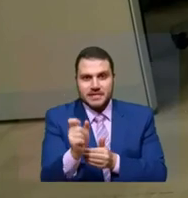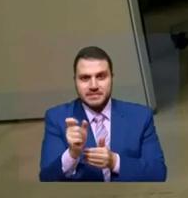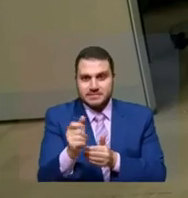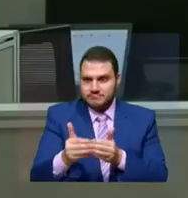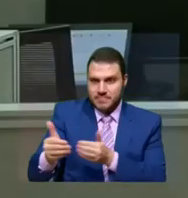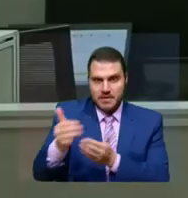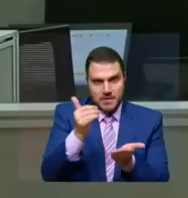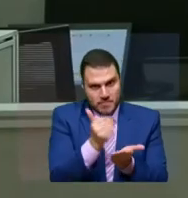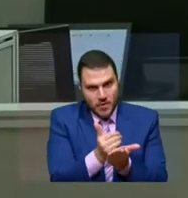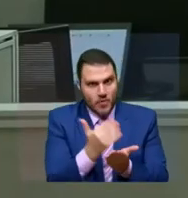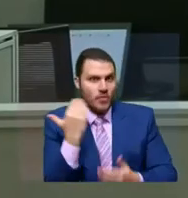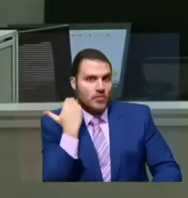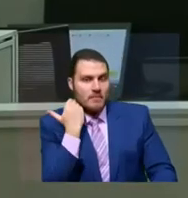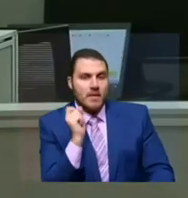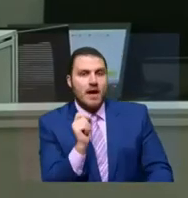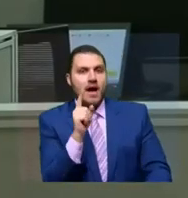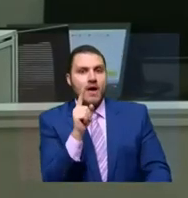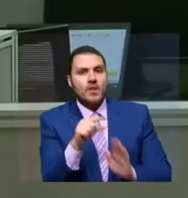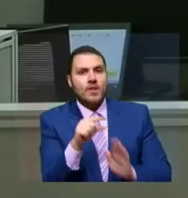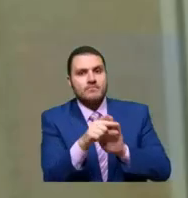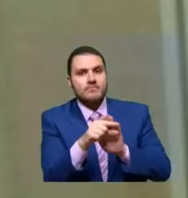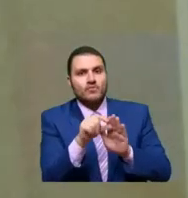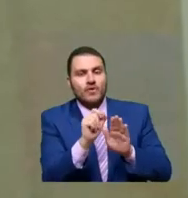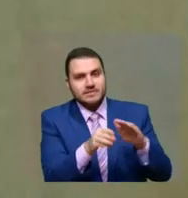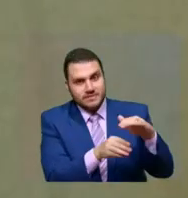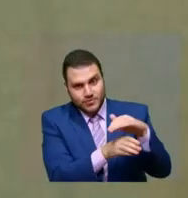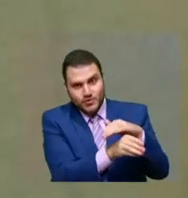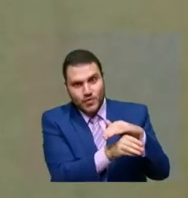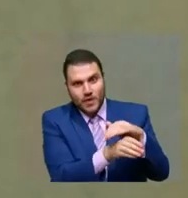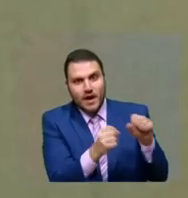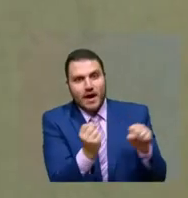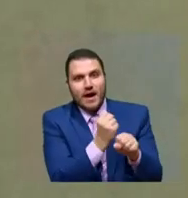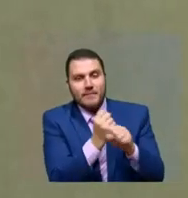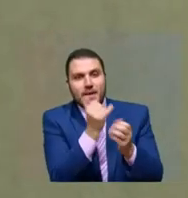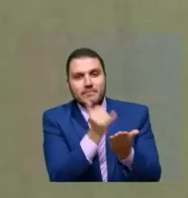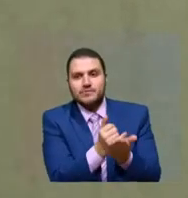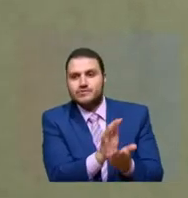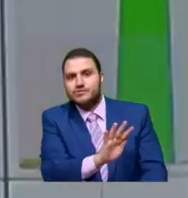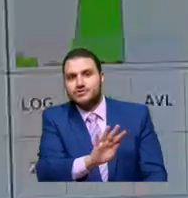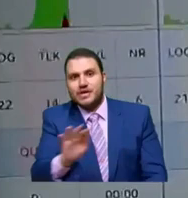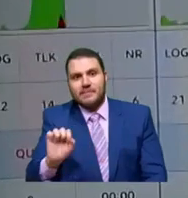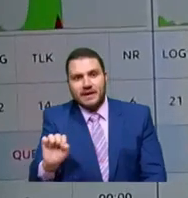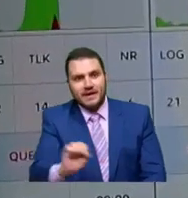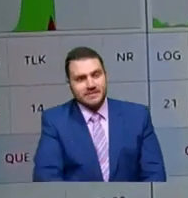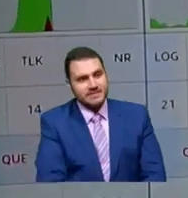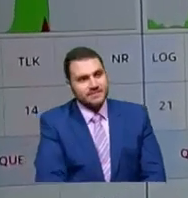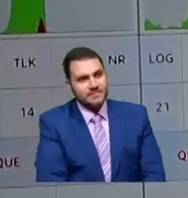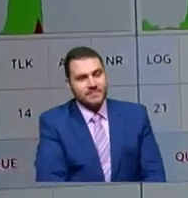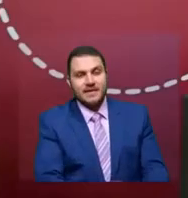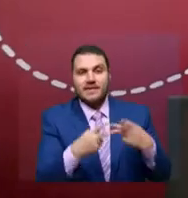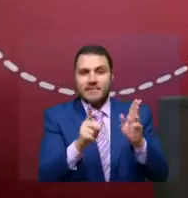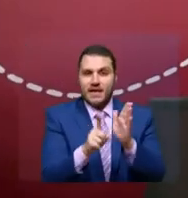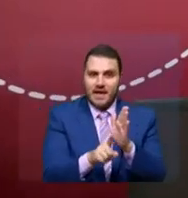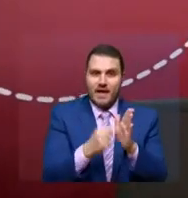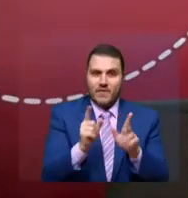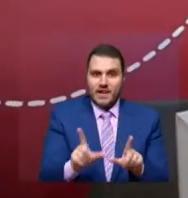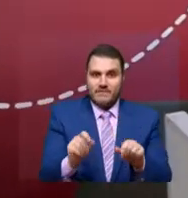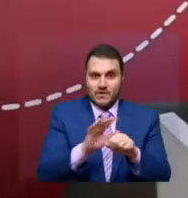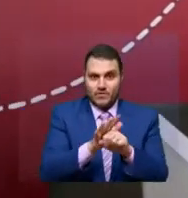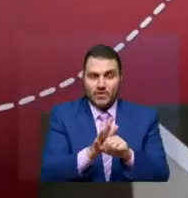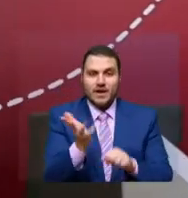دون تحقيقها أولا على مستوى الخدمات التي يحتاج إليها الجمهور. في بداية الأزمة